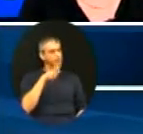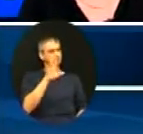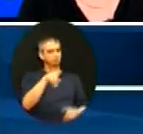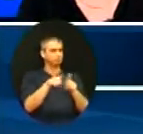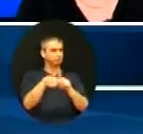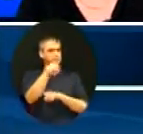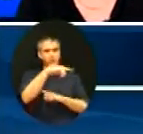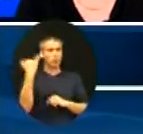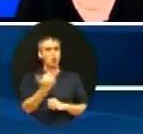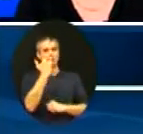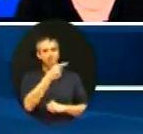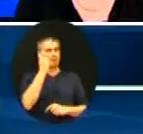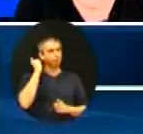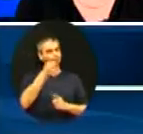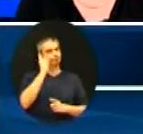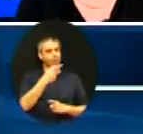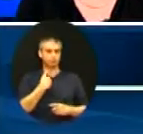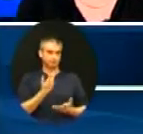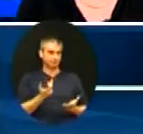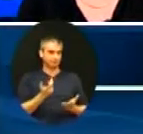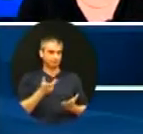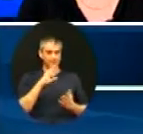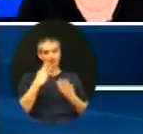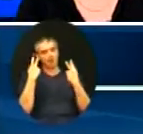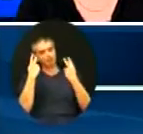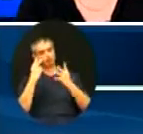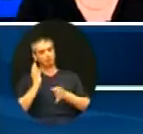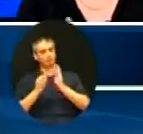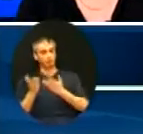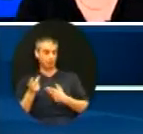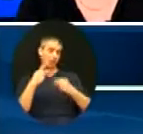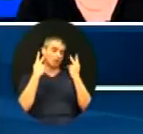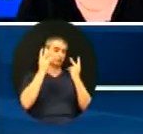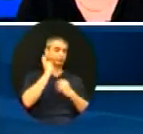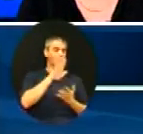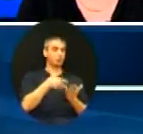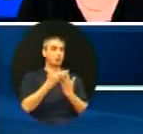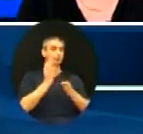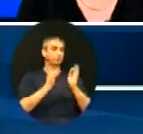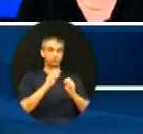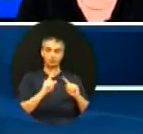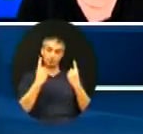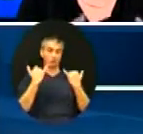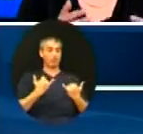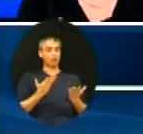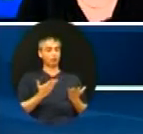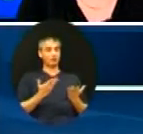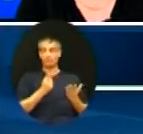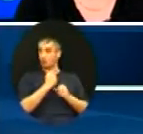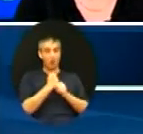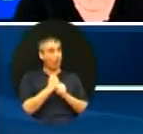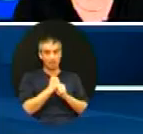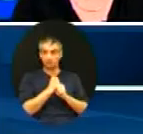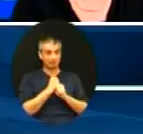על אותם גורמים שכל היום מטיפים לנו על חשיבות מערכת המשפט, על חשיבותו של היועץ המשפטי, שפתאום עכשיו כשהוא לא